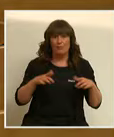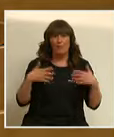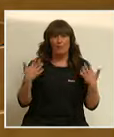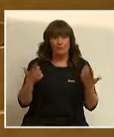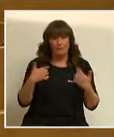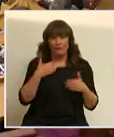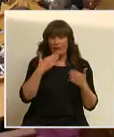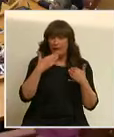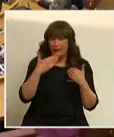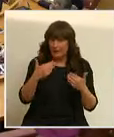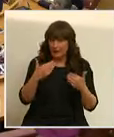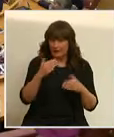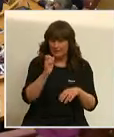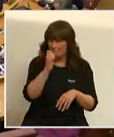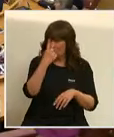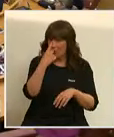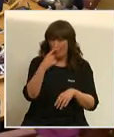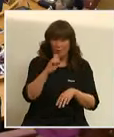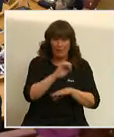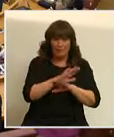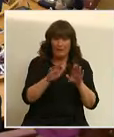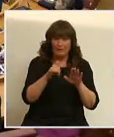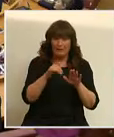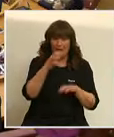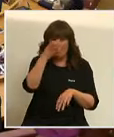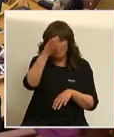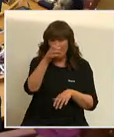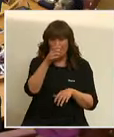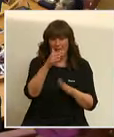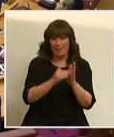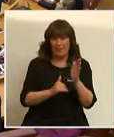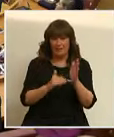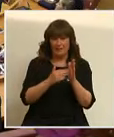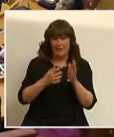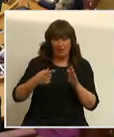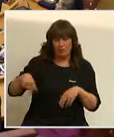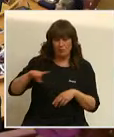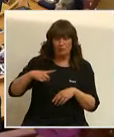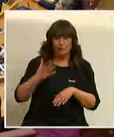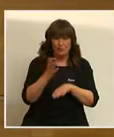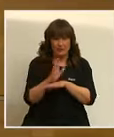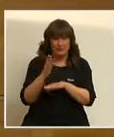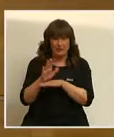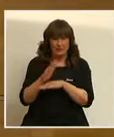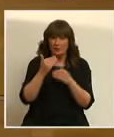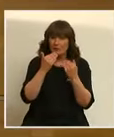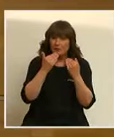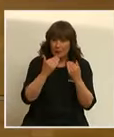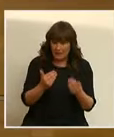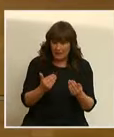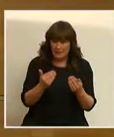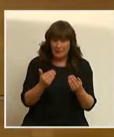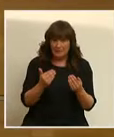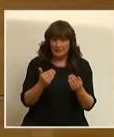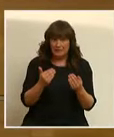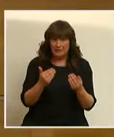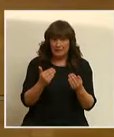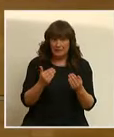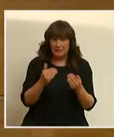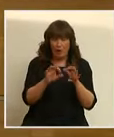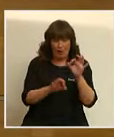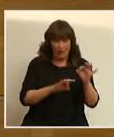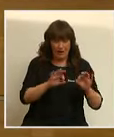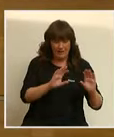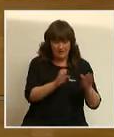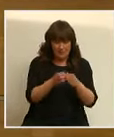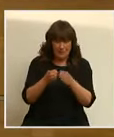Gràcies, sobretot i per damunt de tot, al poble valencià, que és a qui representeu. Gràcies als organismes que